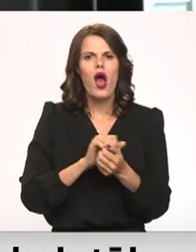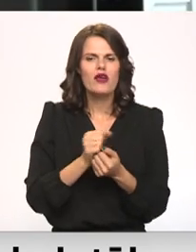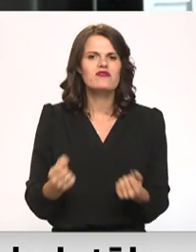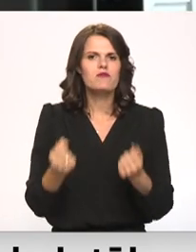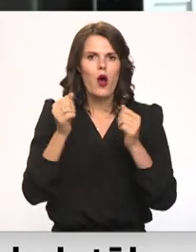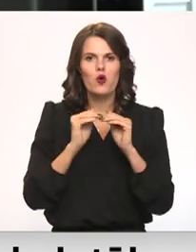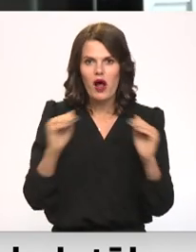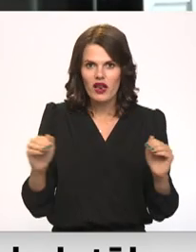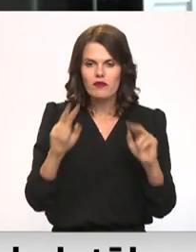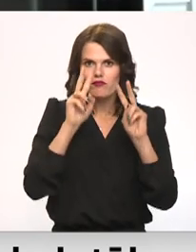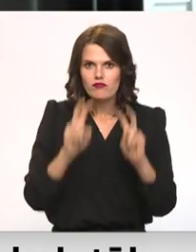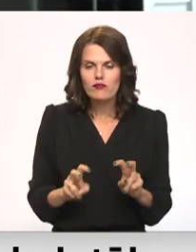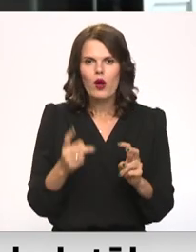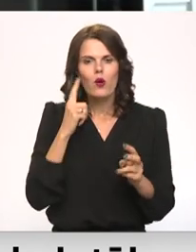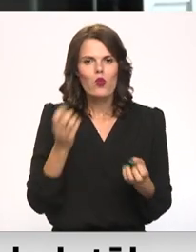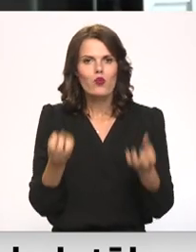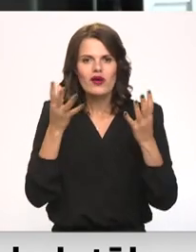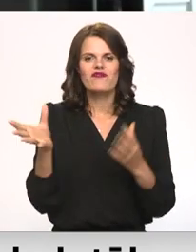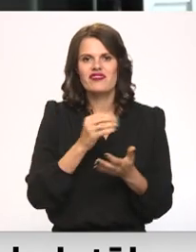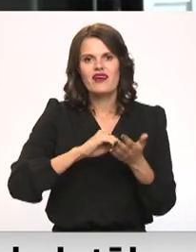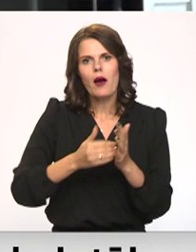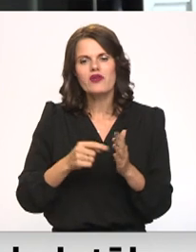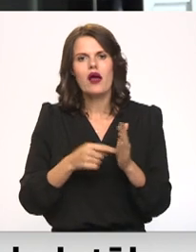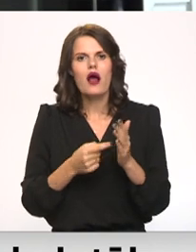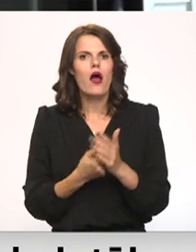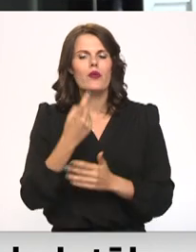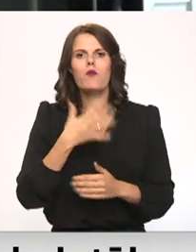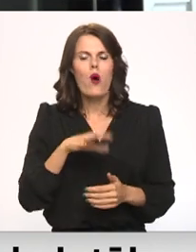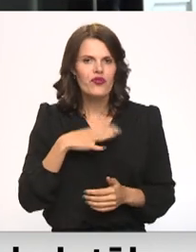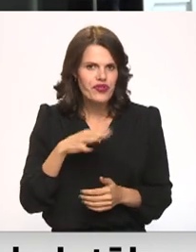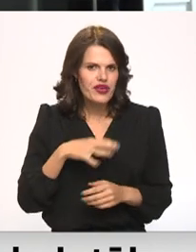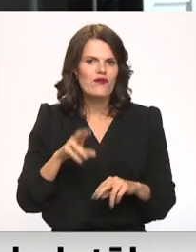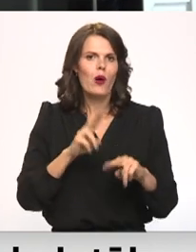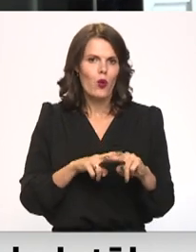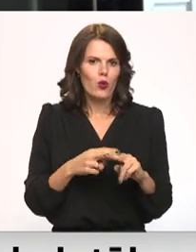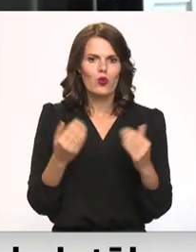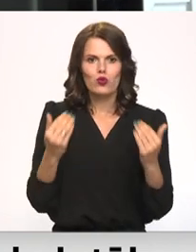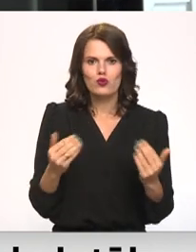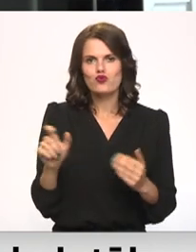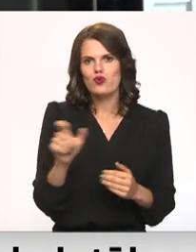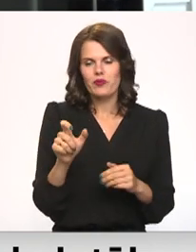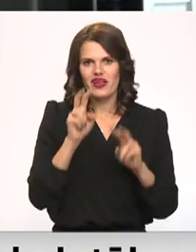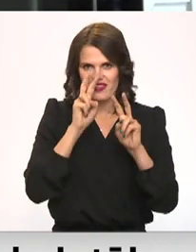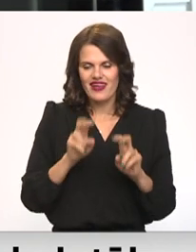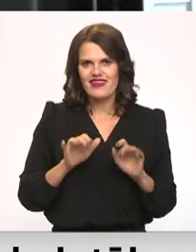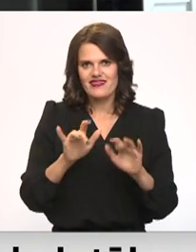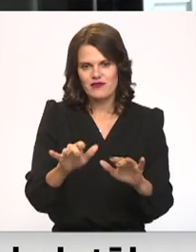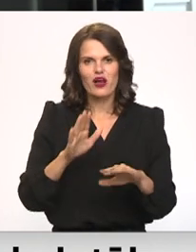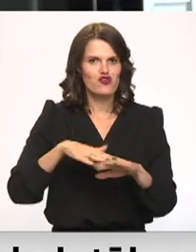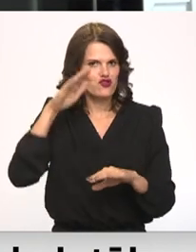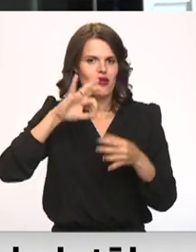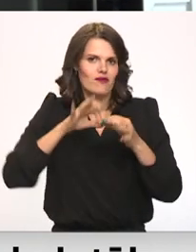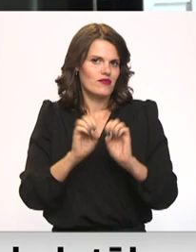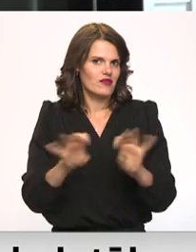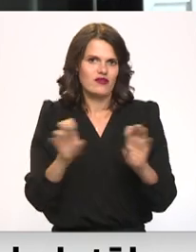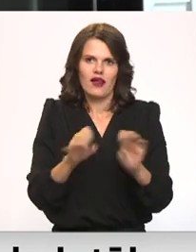Izmeklēšanas ietvaros skaidrojam visus apstākļus, motīvus un šobrīd izmeklēšanas interesēs nekāda vairāk